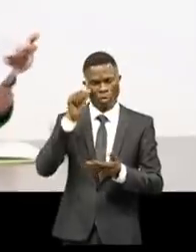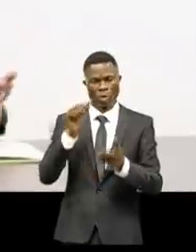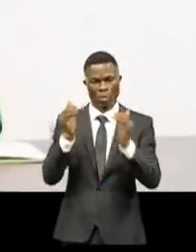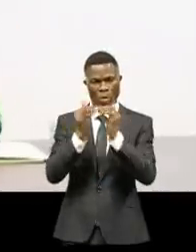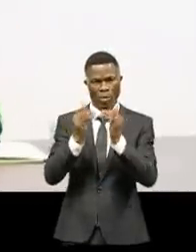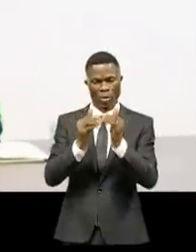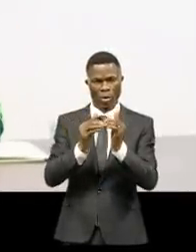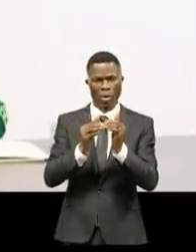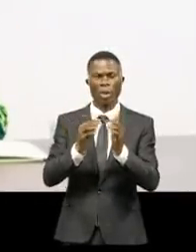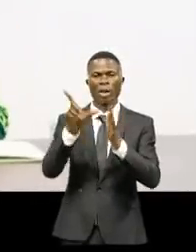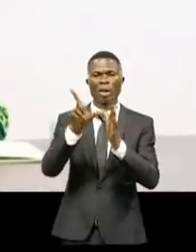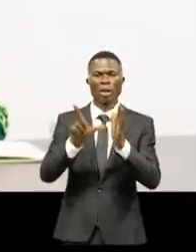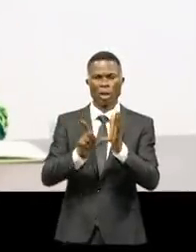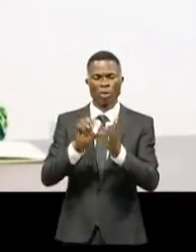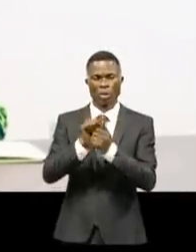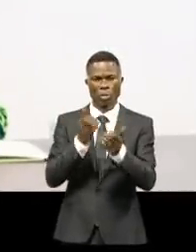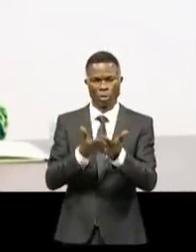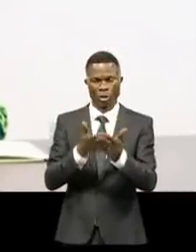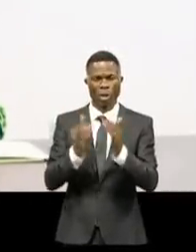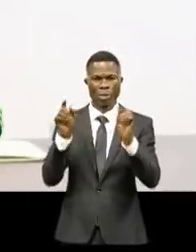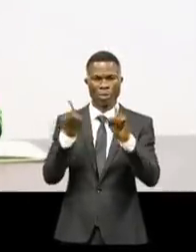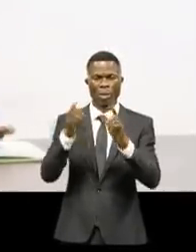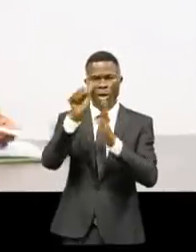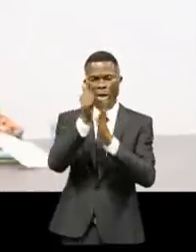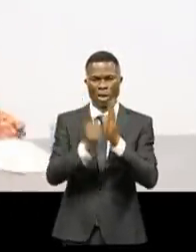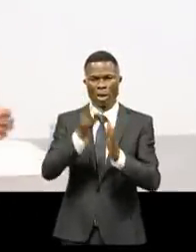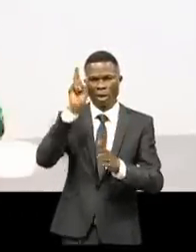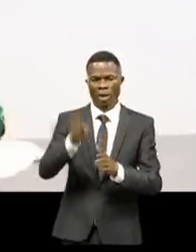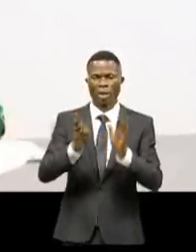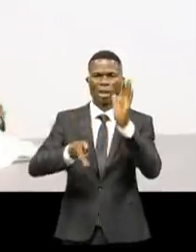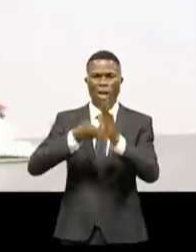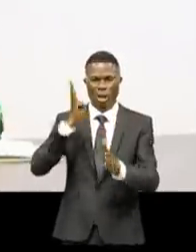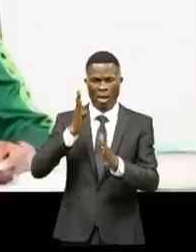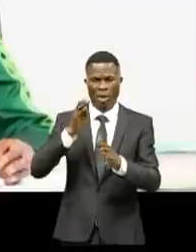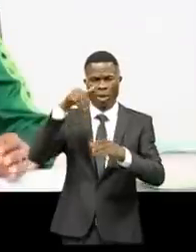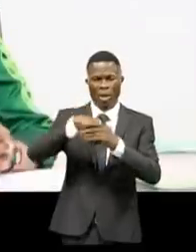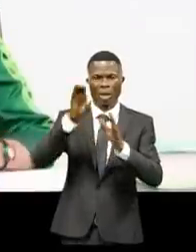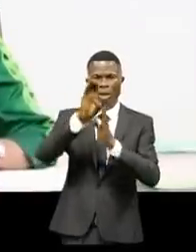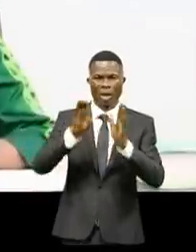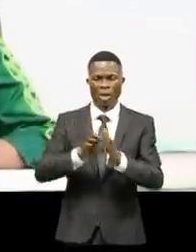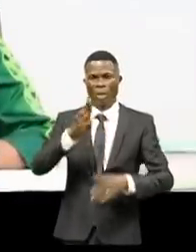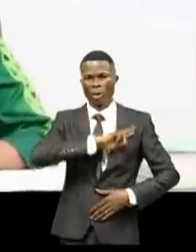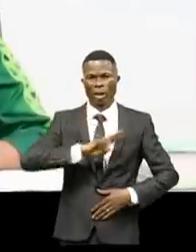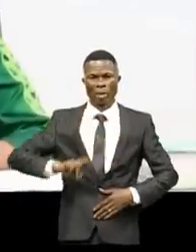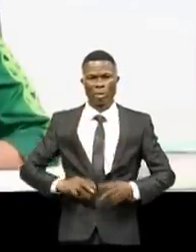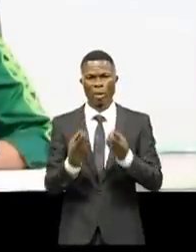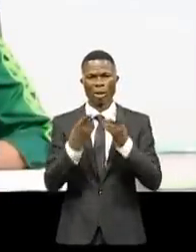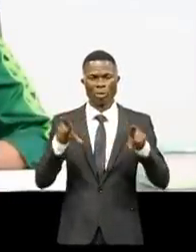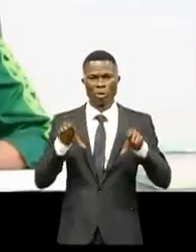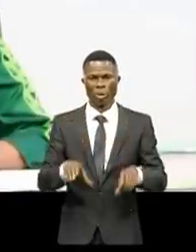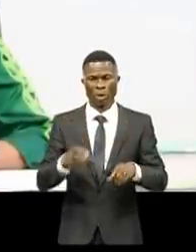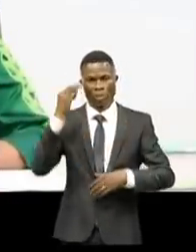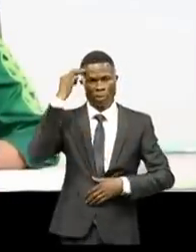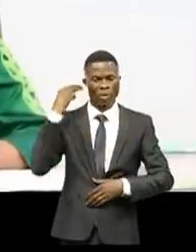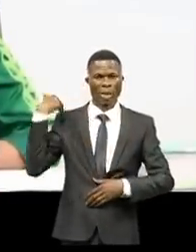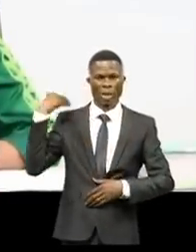conformer à la procédure légale en la matière, conformément à l'article 214 de la Constitution de la République démocratique du Congo, la